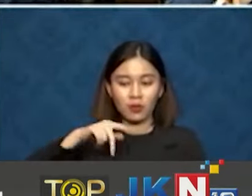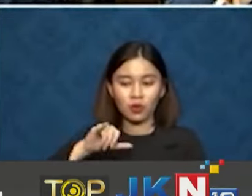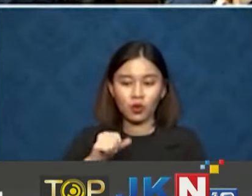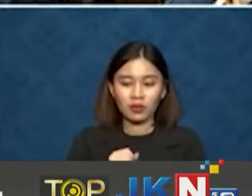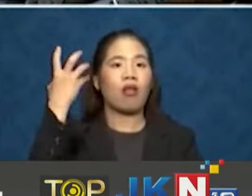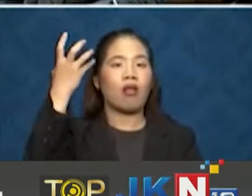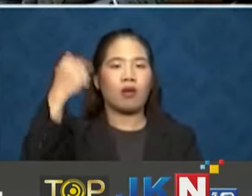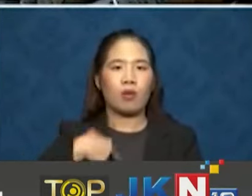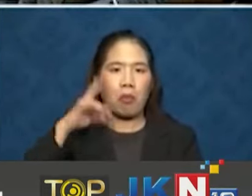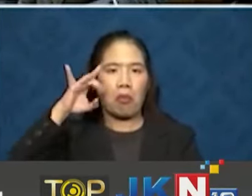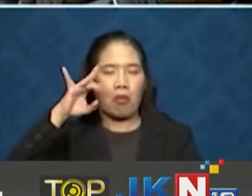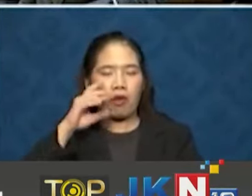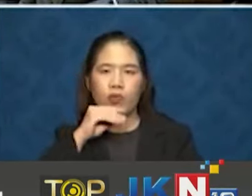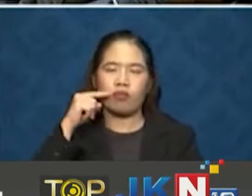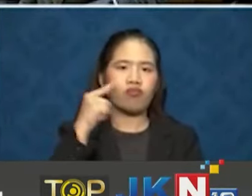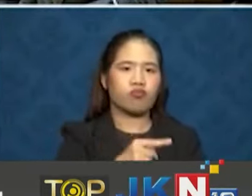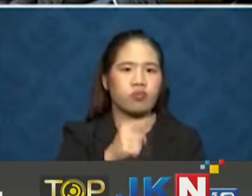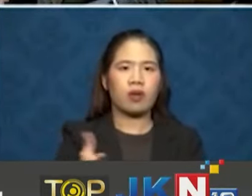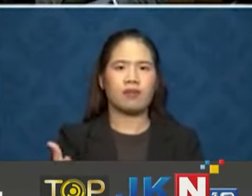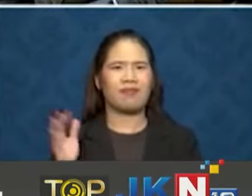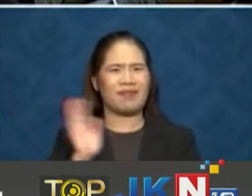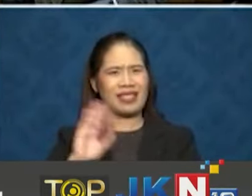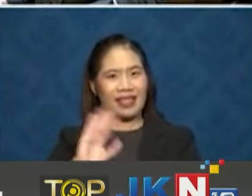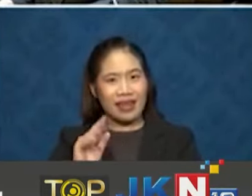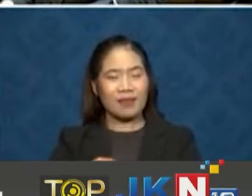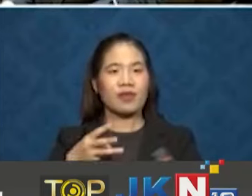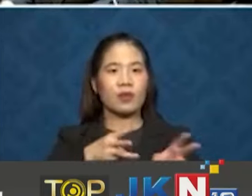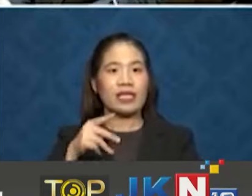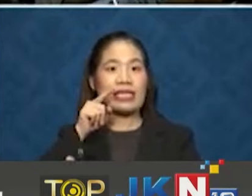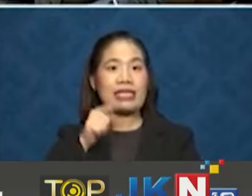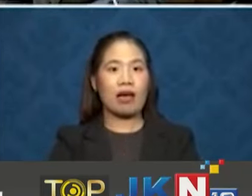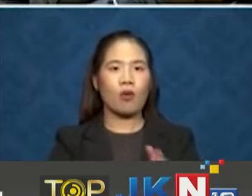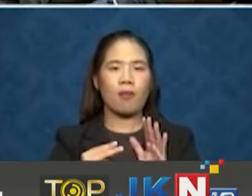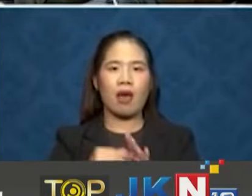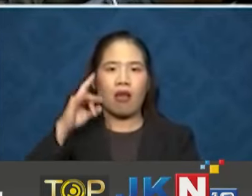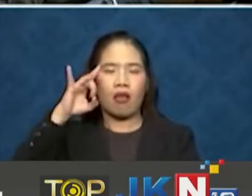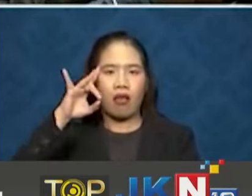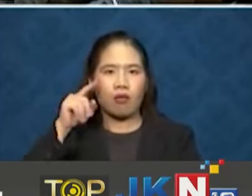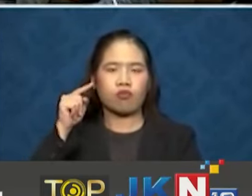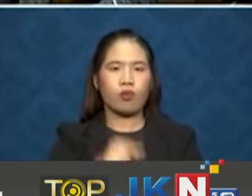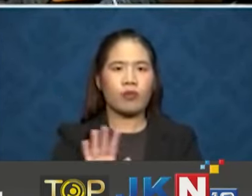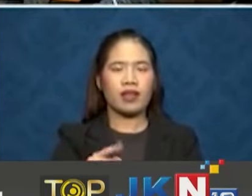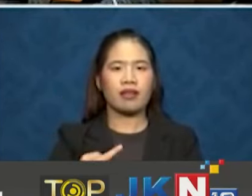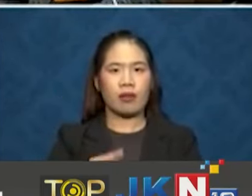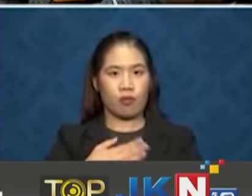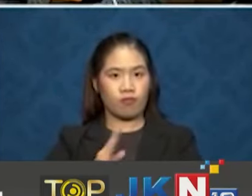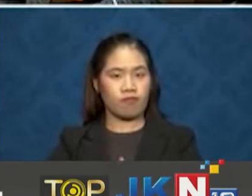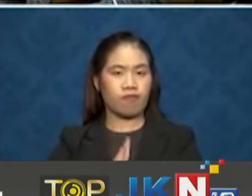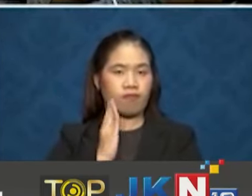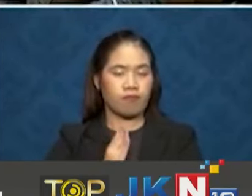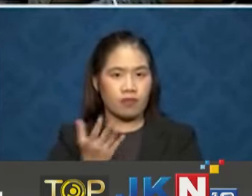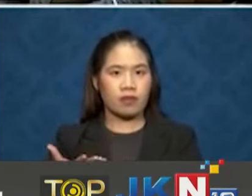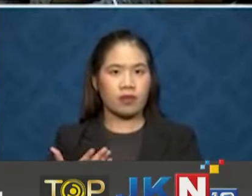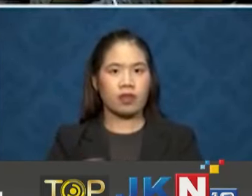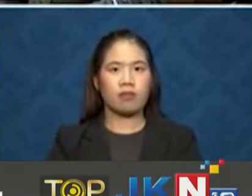ที่สุดคุณวิโรจน์สับขาหลอกผมใช่ไหมโอเคผมสับขาหลอกบ้างใครจะไปคิดนะครับว่าอยู่ๆแล้วเนี่ยนะครับเห็นบอก